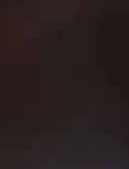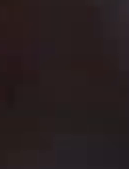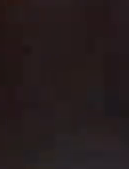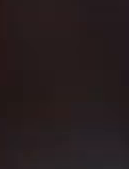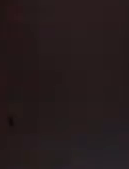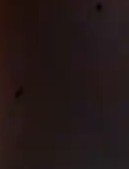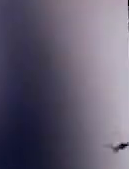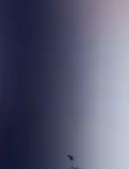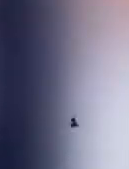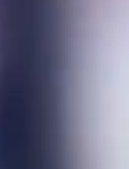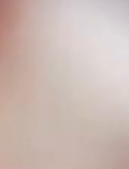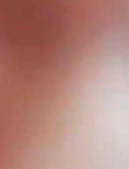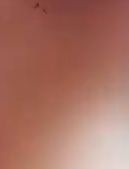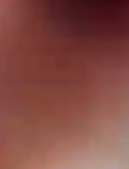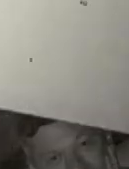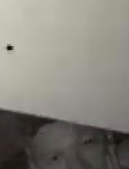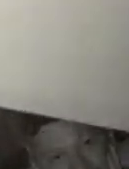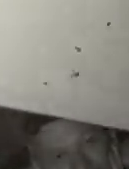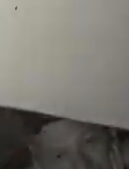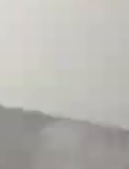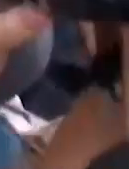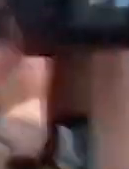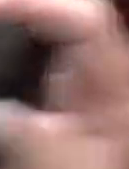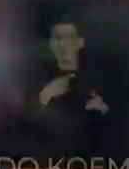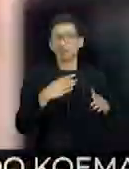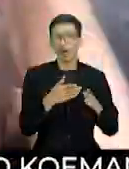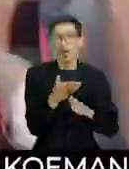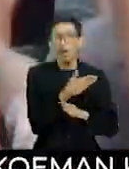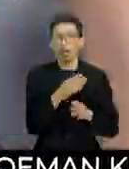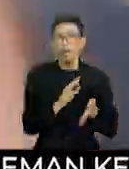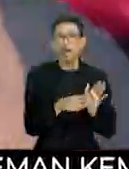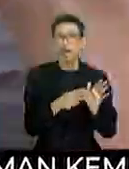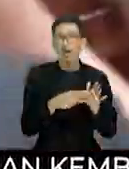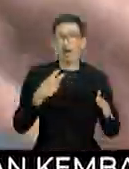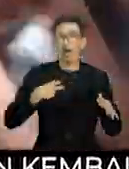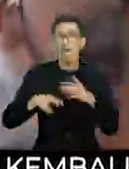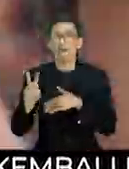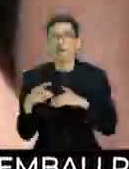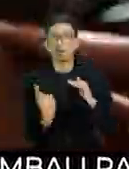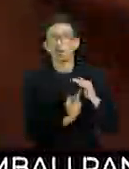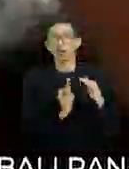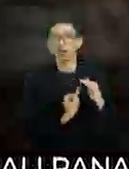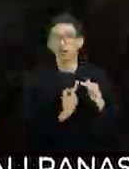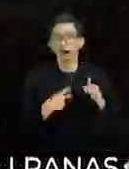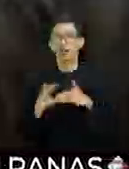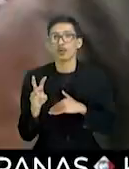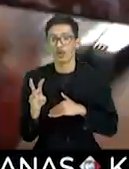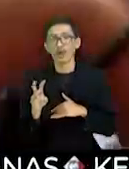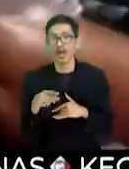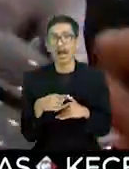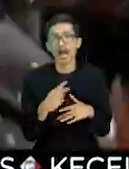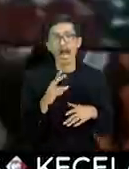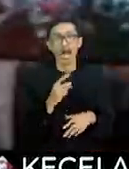Rachel Fenya dimintai keterangan polisi pasca diketahui kabur dari kewajiban karantina di Wisma Atlet, Jakarta. Saat itu Rachel